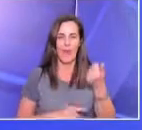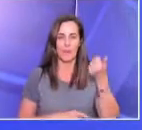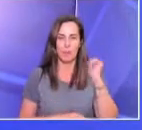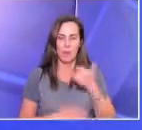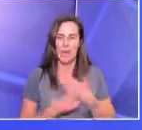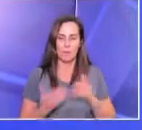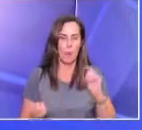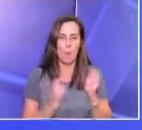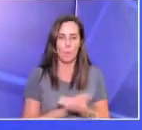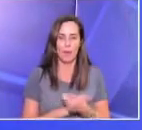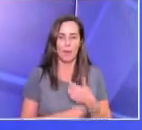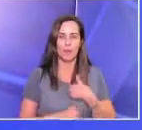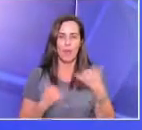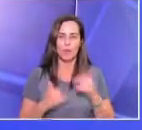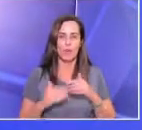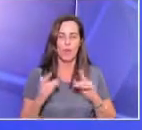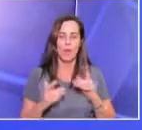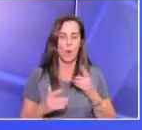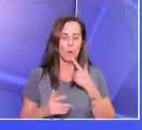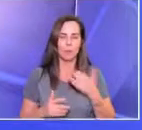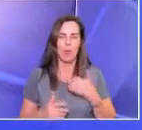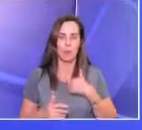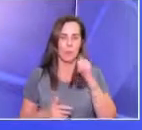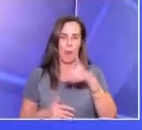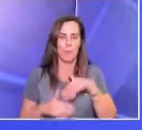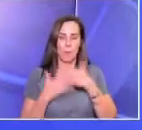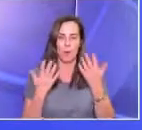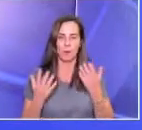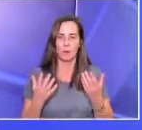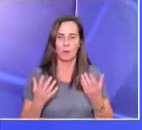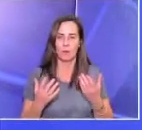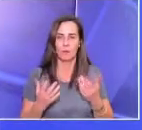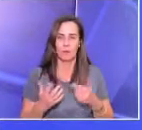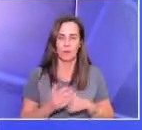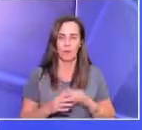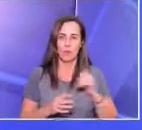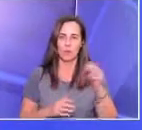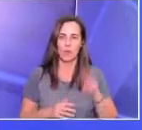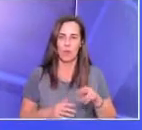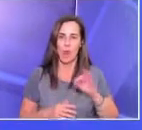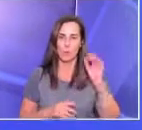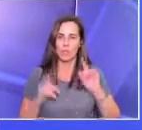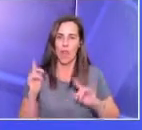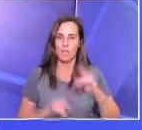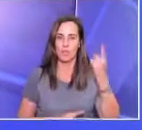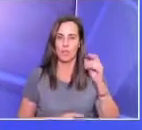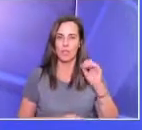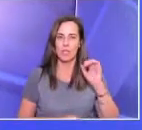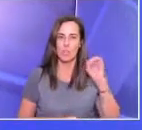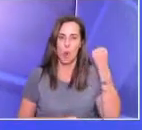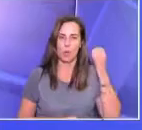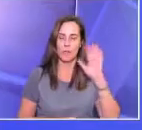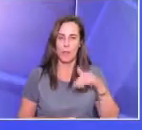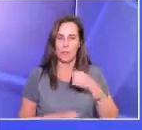אין פה מהפכה. אנחנו עכשיו לא בונים על זה שאנחנו מחר בבוקר נבנה פרו ציוני. קודם כל, יש לנו אחוז מאוד גבוה של ציבור ציוני, שזה גם